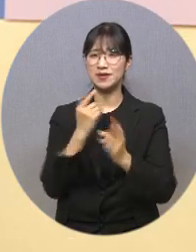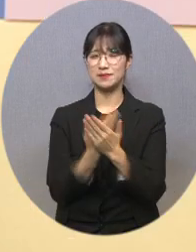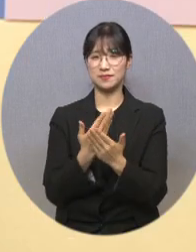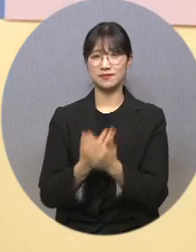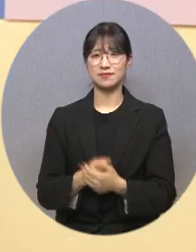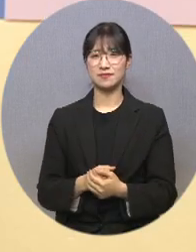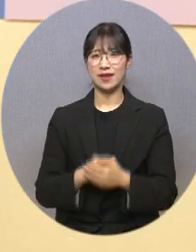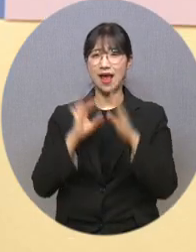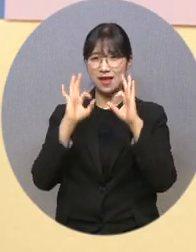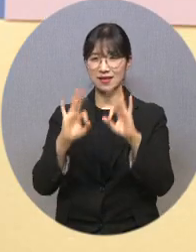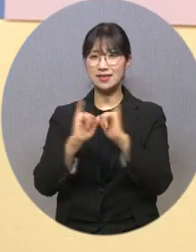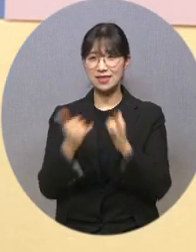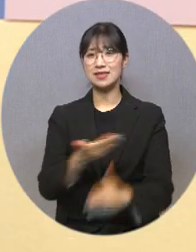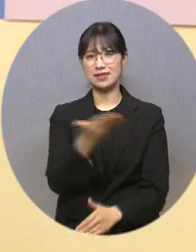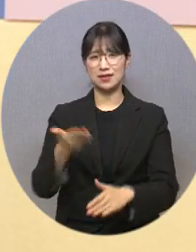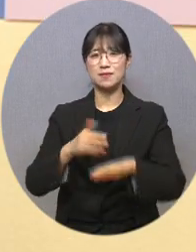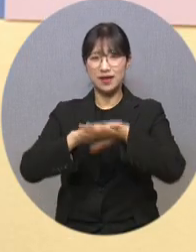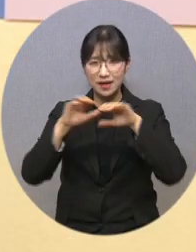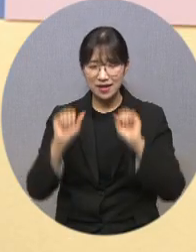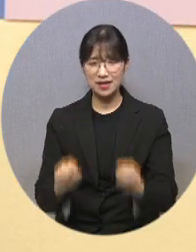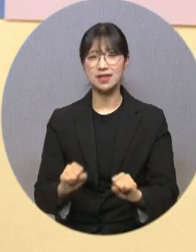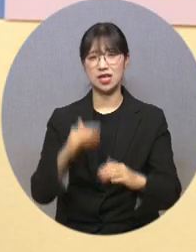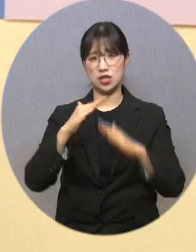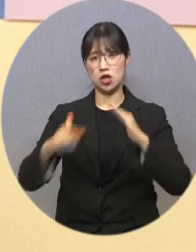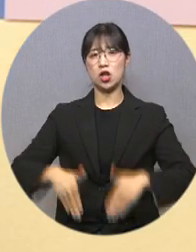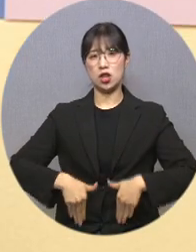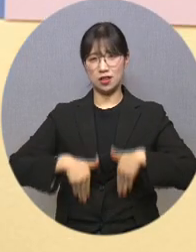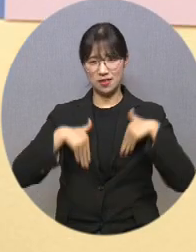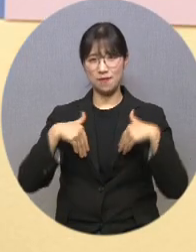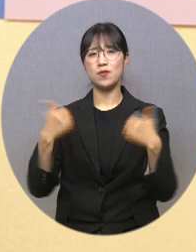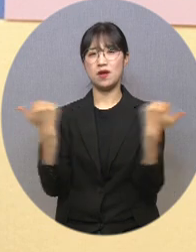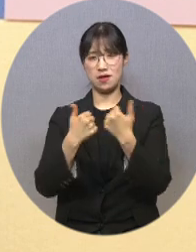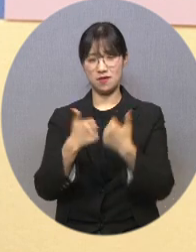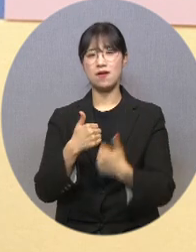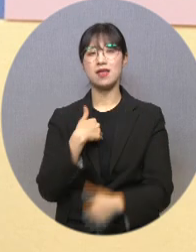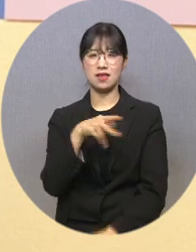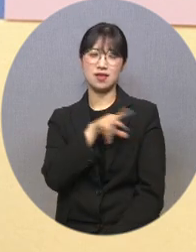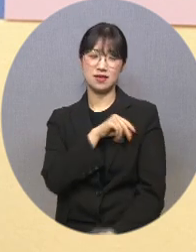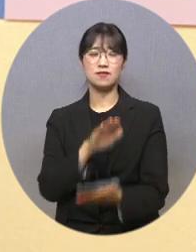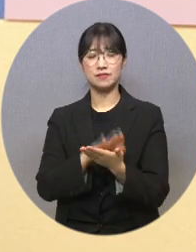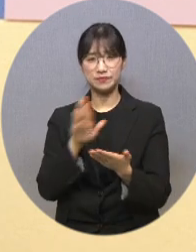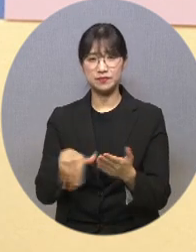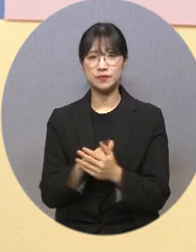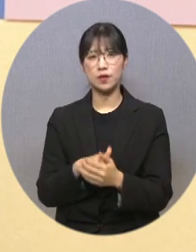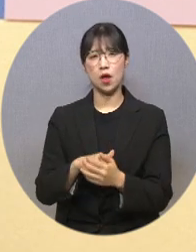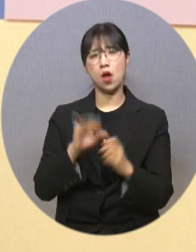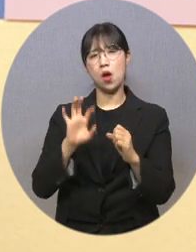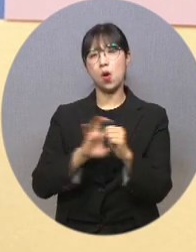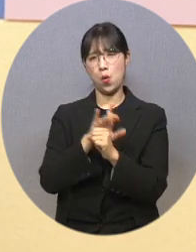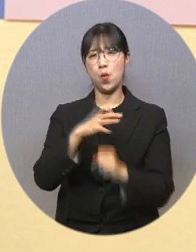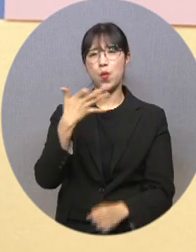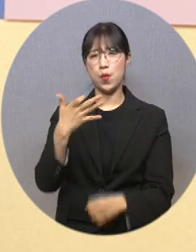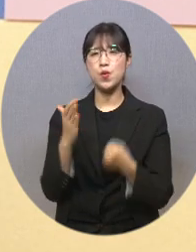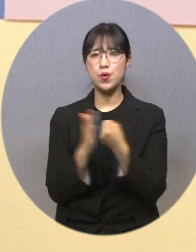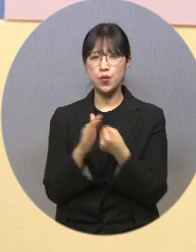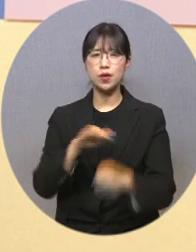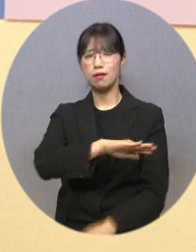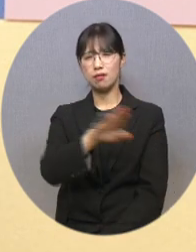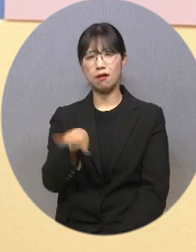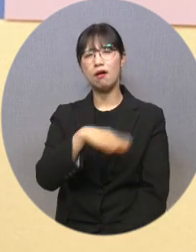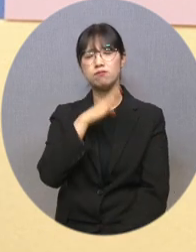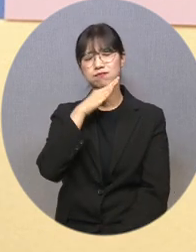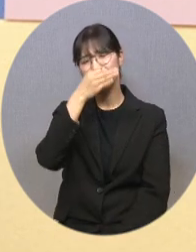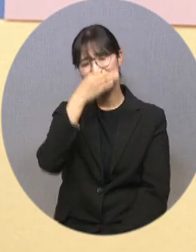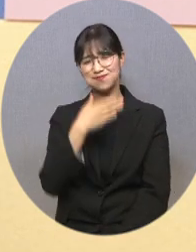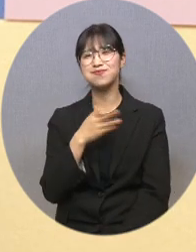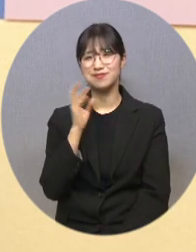여러분 안녕하십니까. 전남도의회 민병대 의원입니다. 코로나 때문에 굉장히 다들 힘드신 걸로 알고